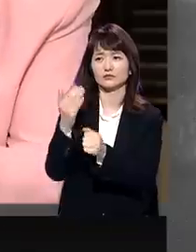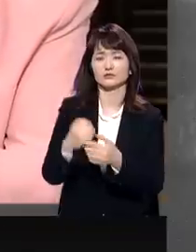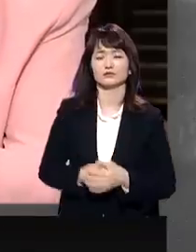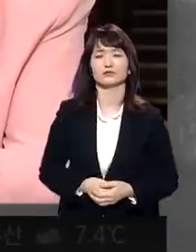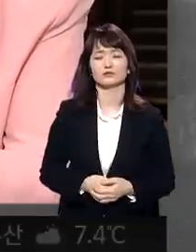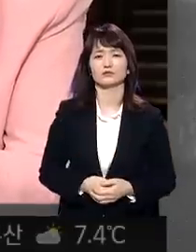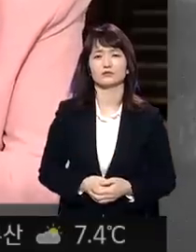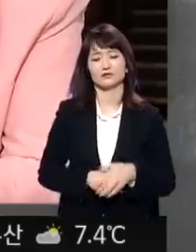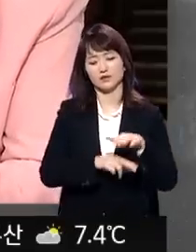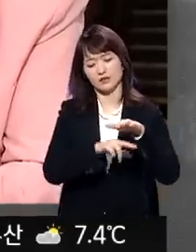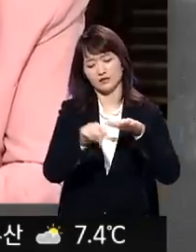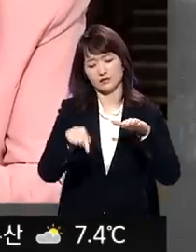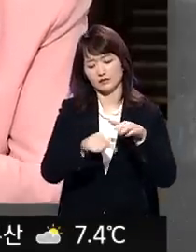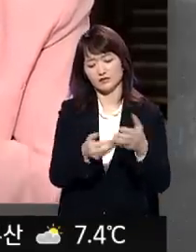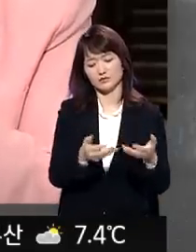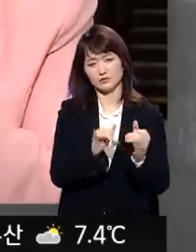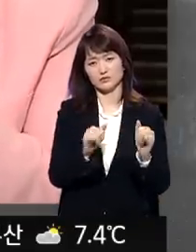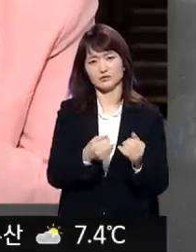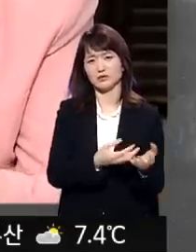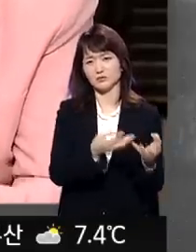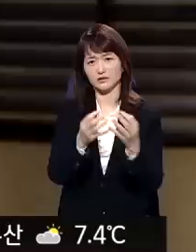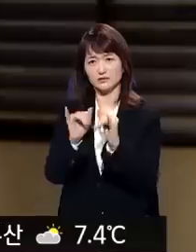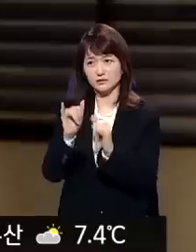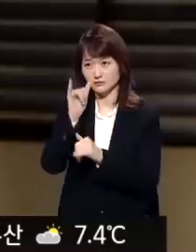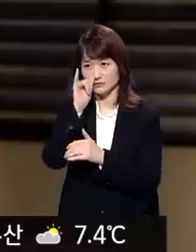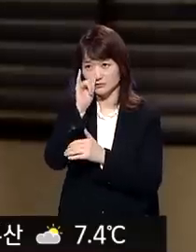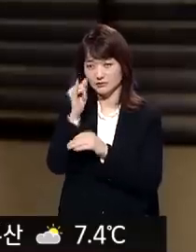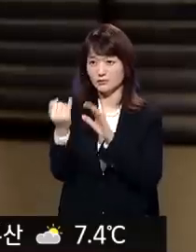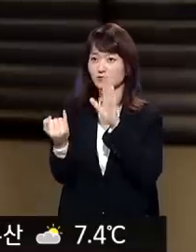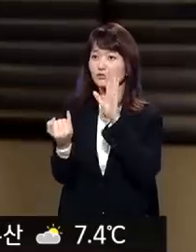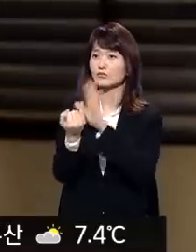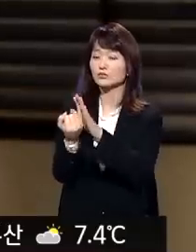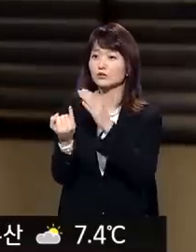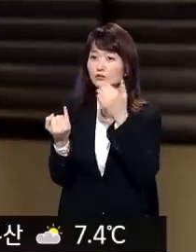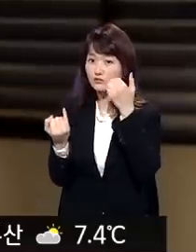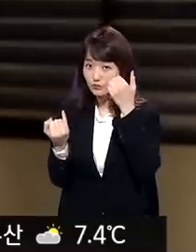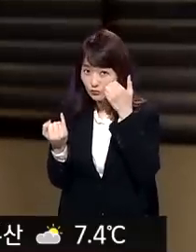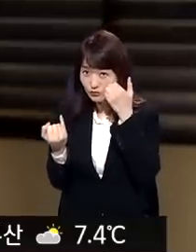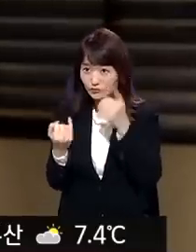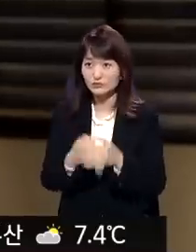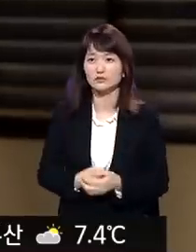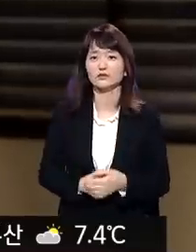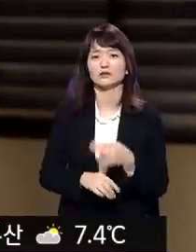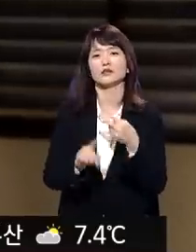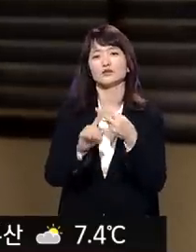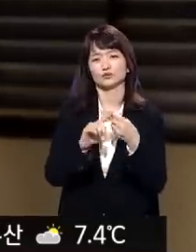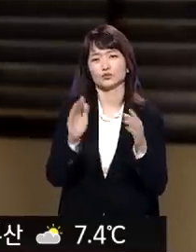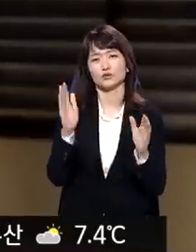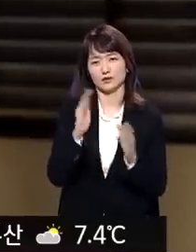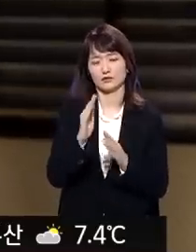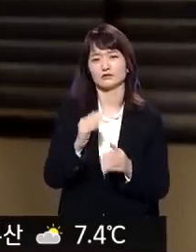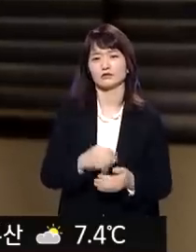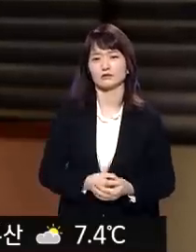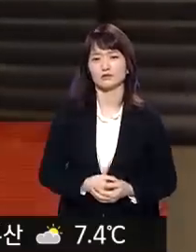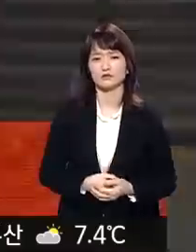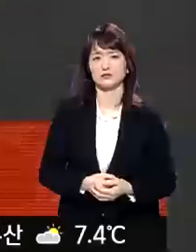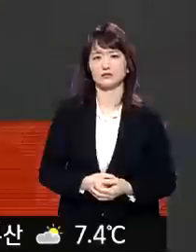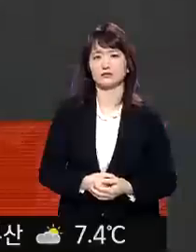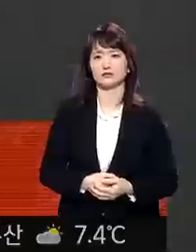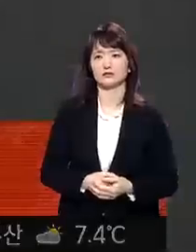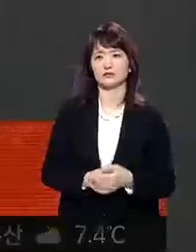있고 있는데 많은 사람이 있었는데 이것을 도와줬던 사람은 다름 아닌 중학생이었던 것입니다.